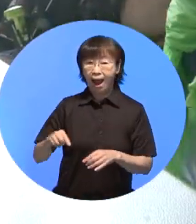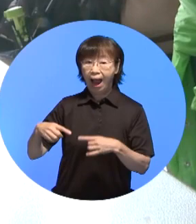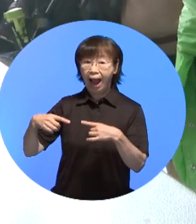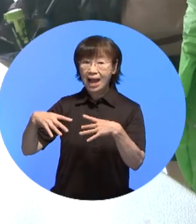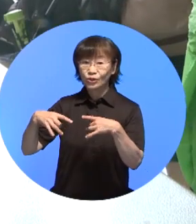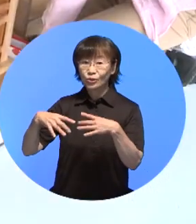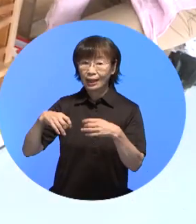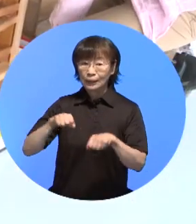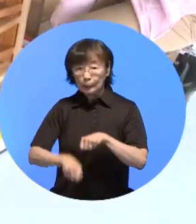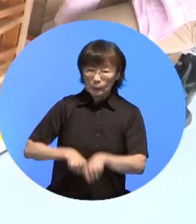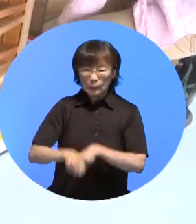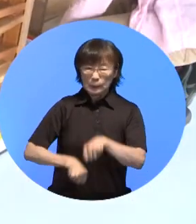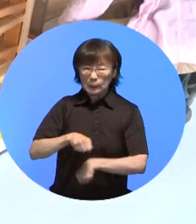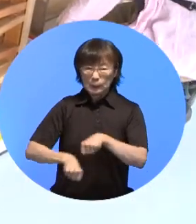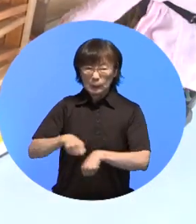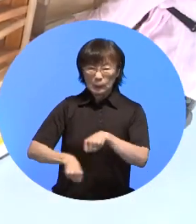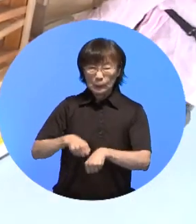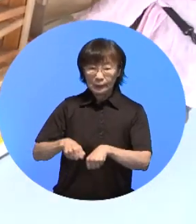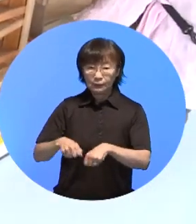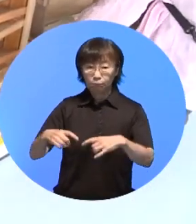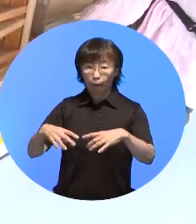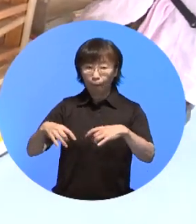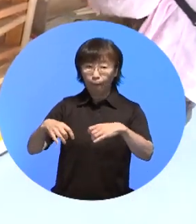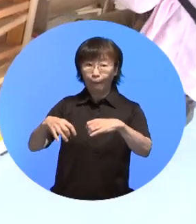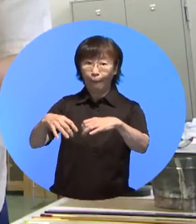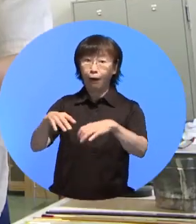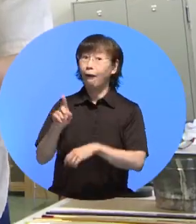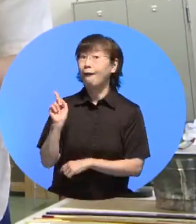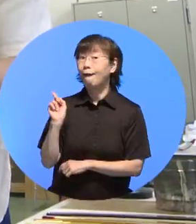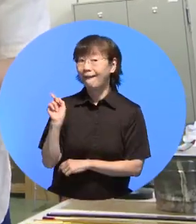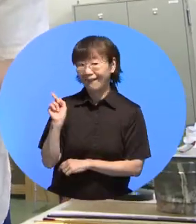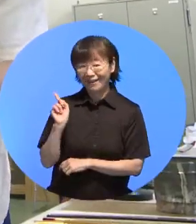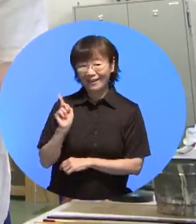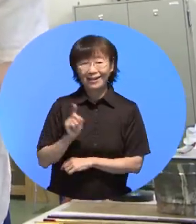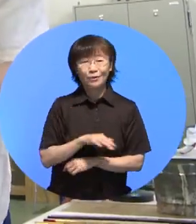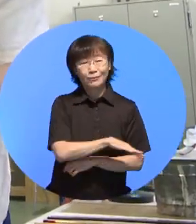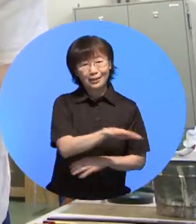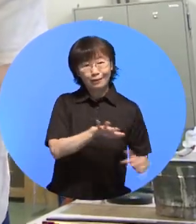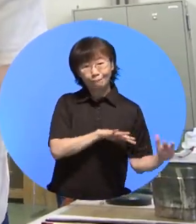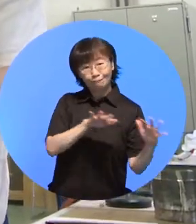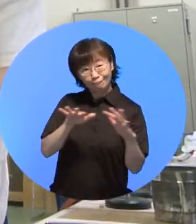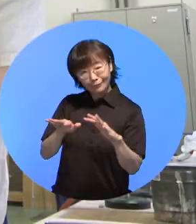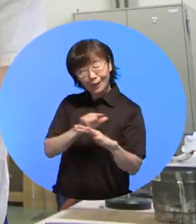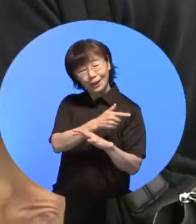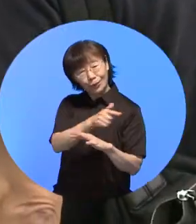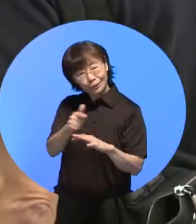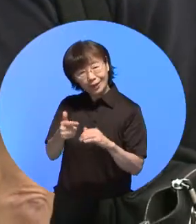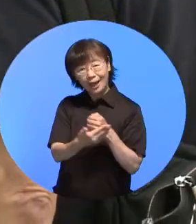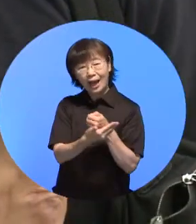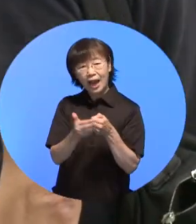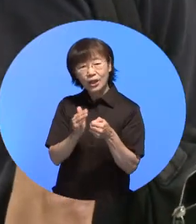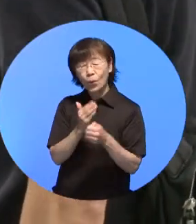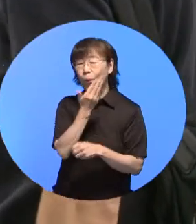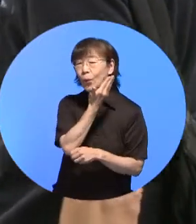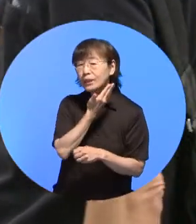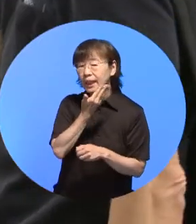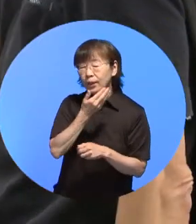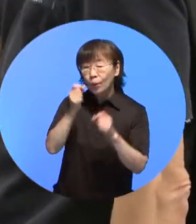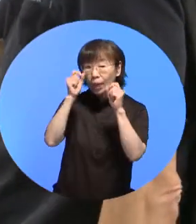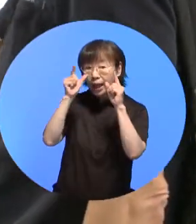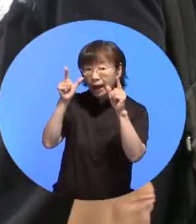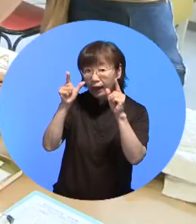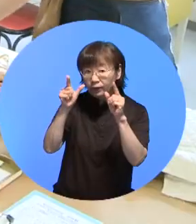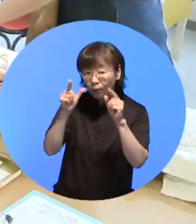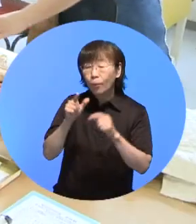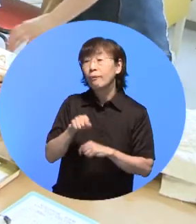走らせる発電コーナーが設けられるなど会場を訪れた人たちに様々な角度から環境保全の